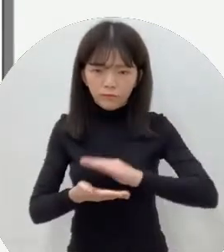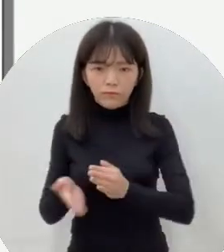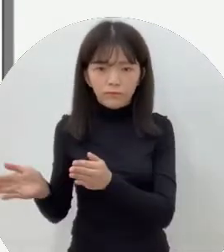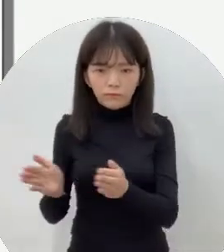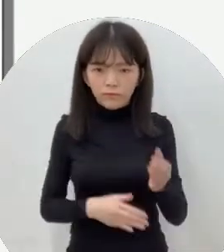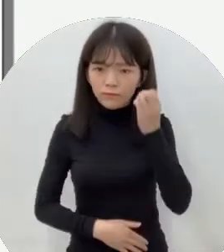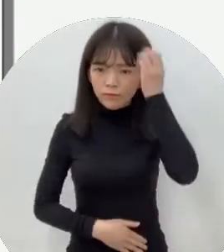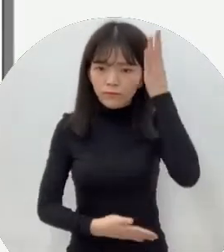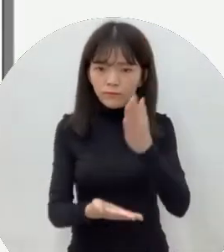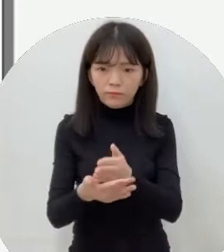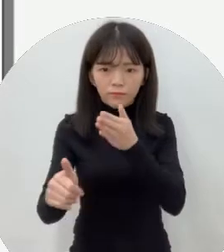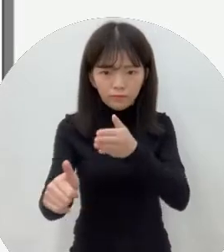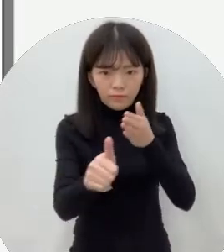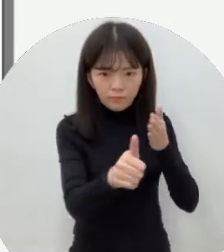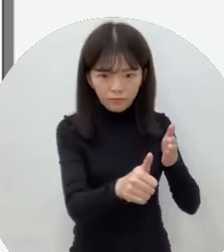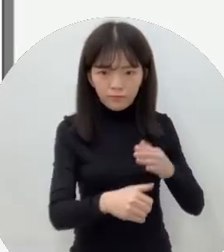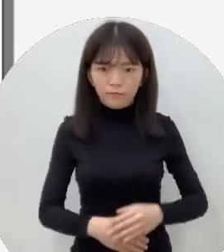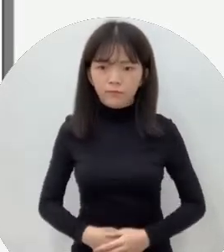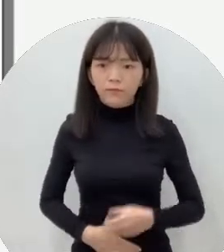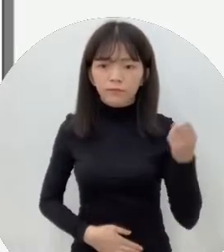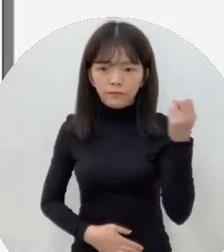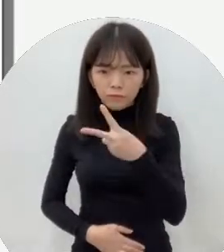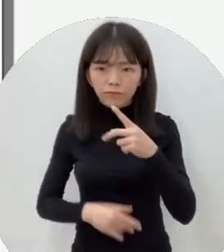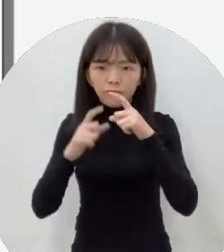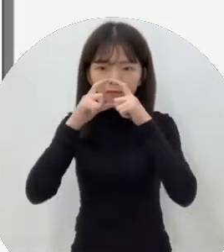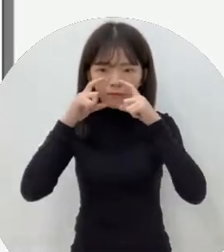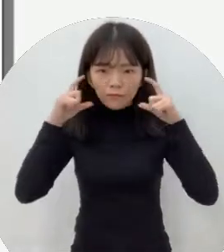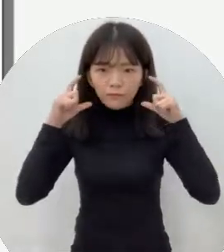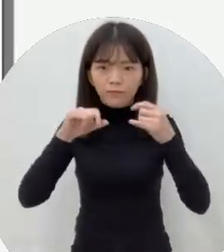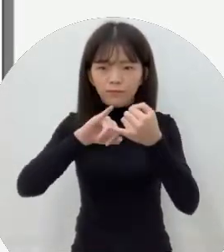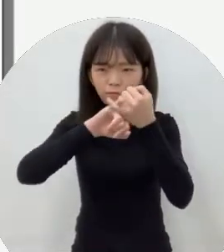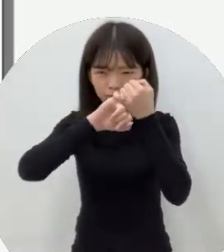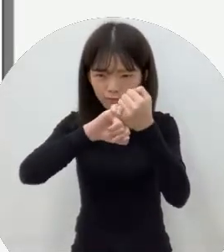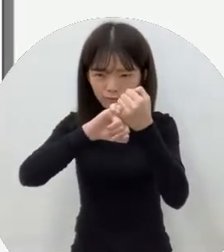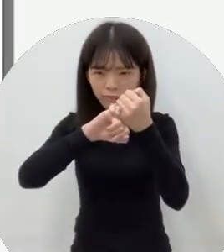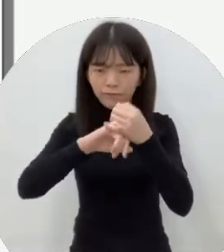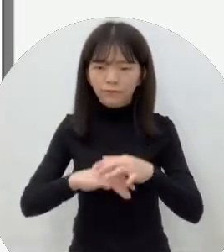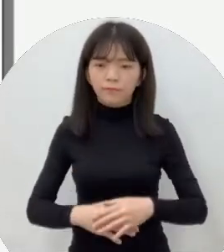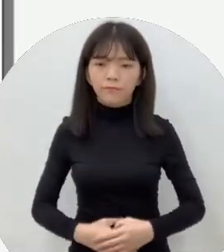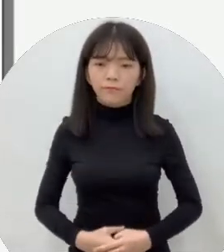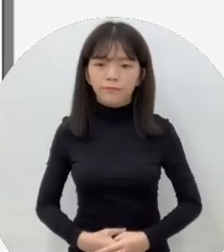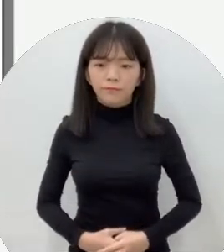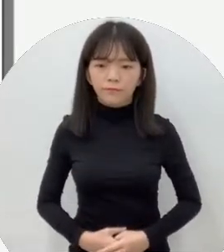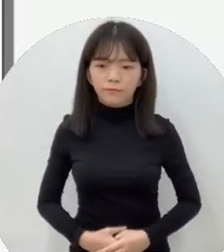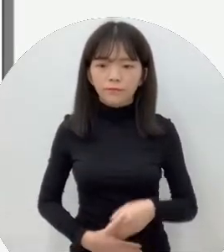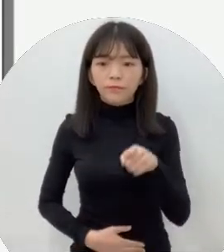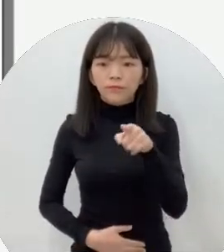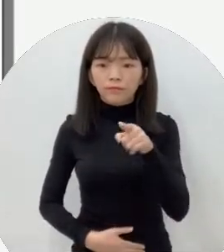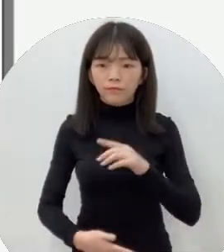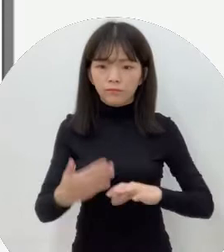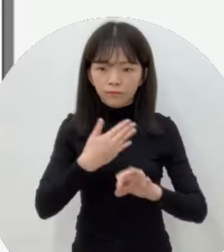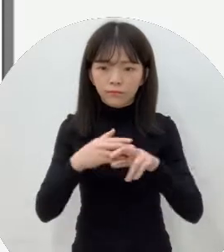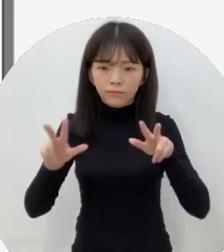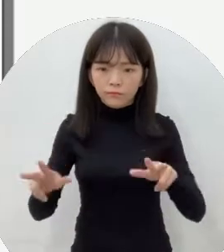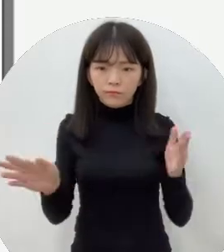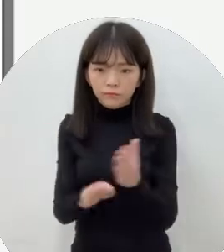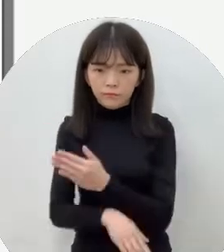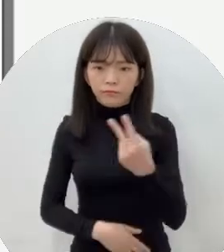잊지 마시고요. 그리고 마스크 착용도 꼭 하셔야 합니다. 자, 그럼